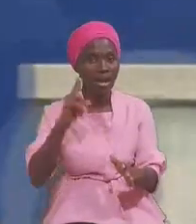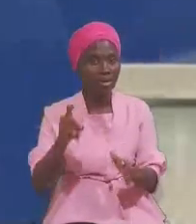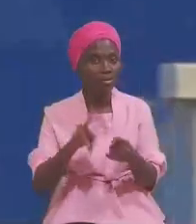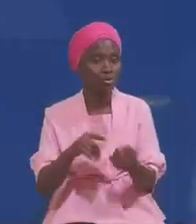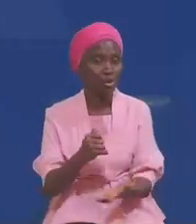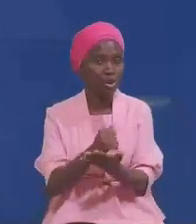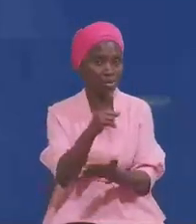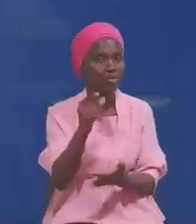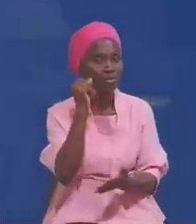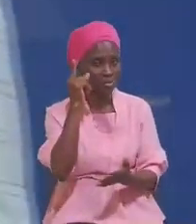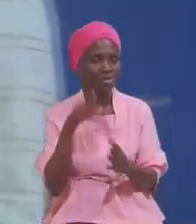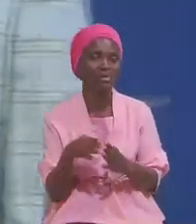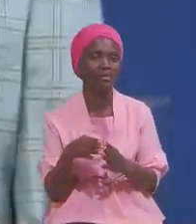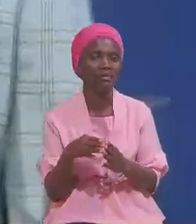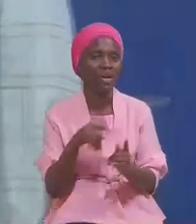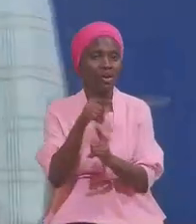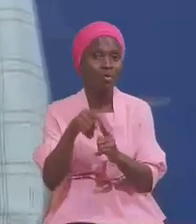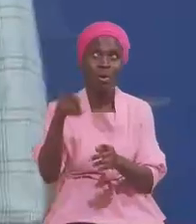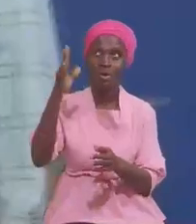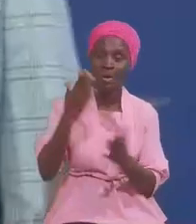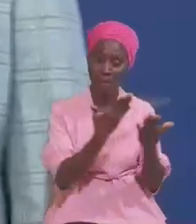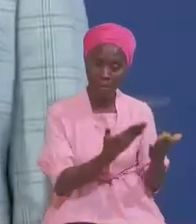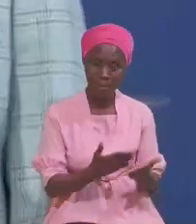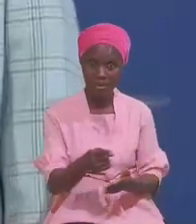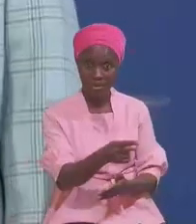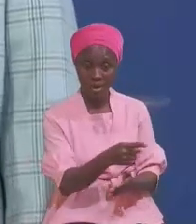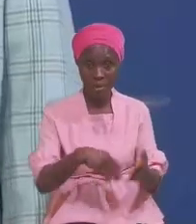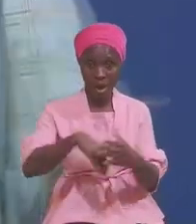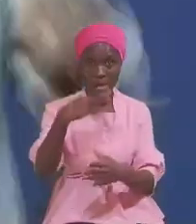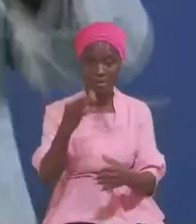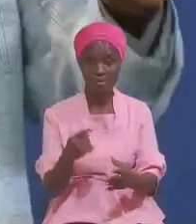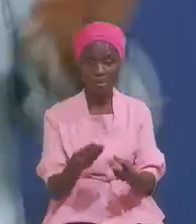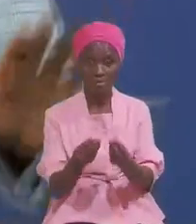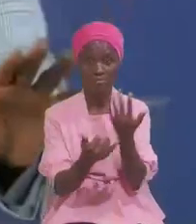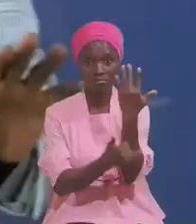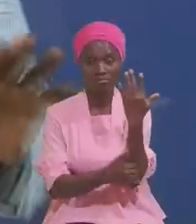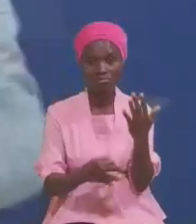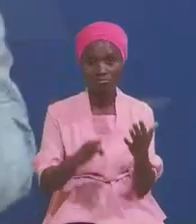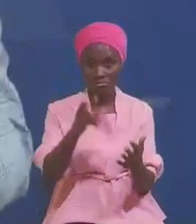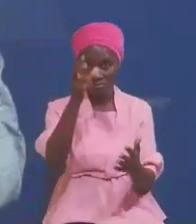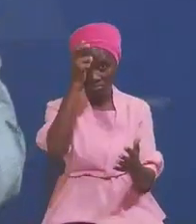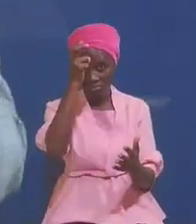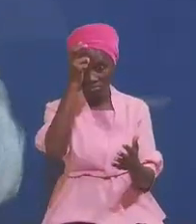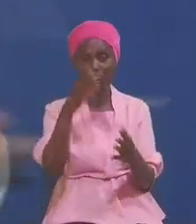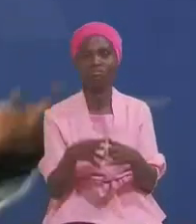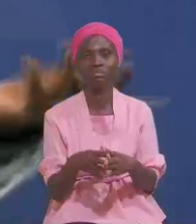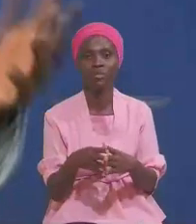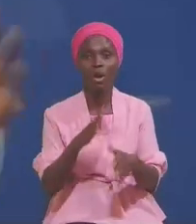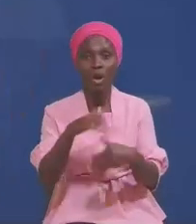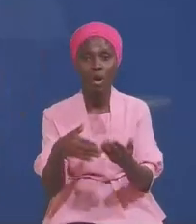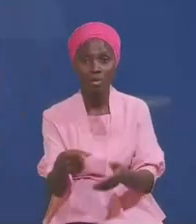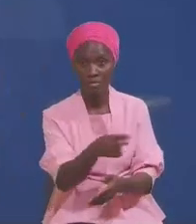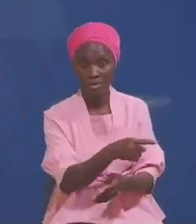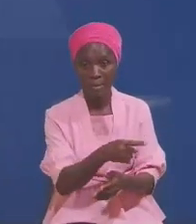Lorsque Dieu les a fait sortir de l'Égypte, chacun d'eux, les hommes, les femmes,